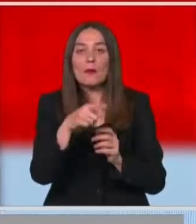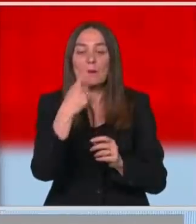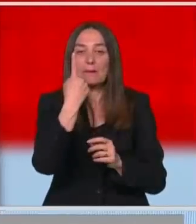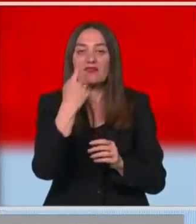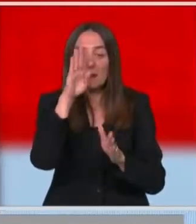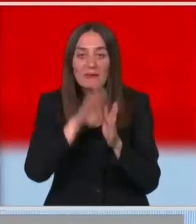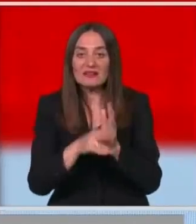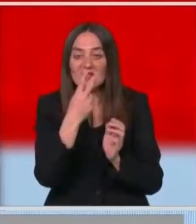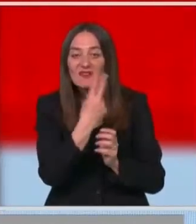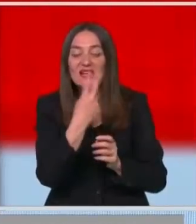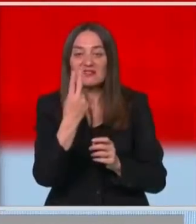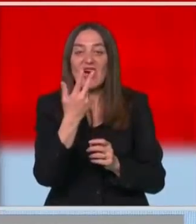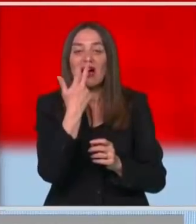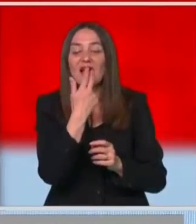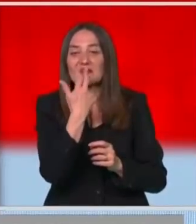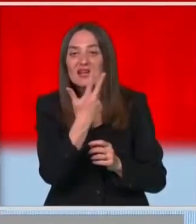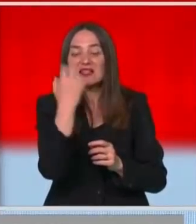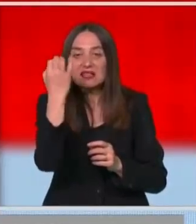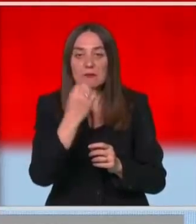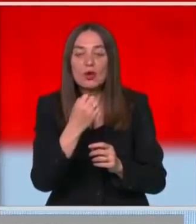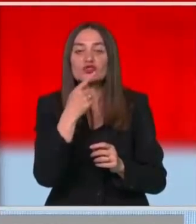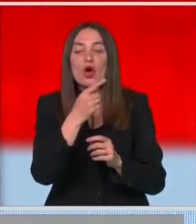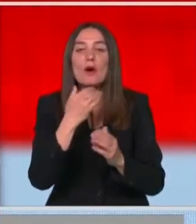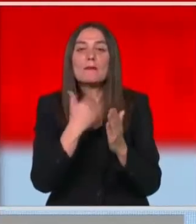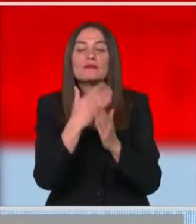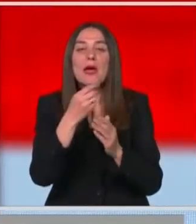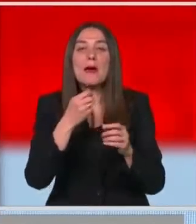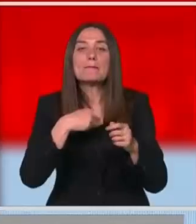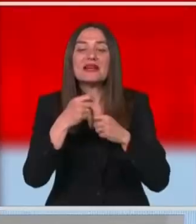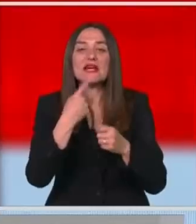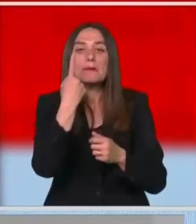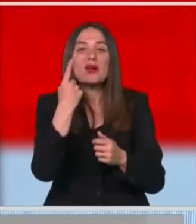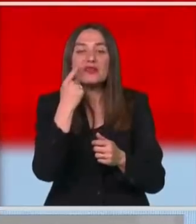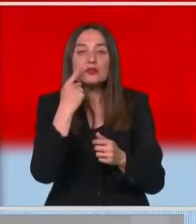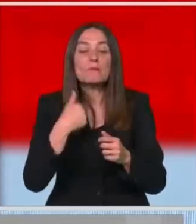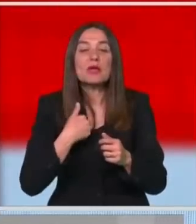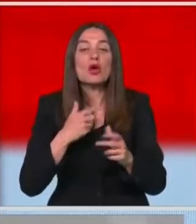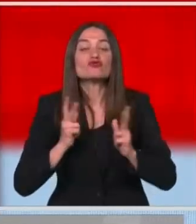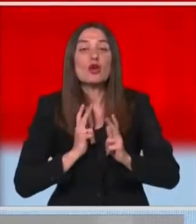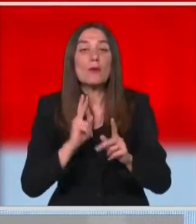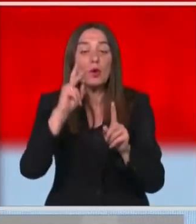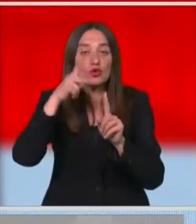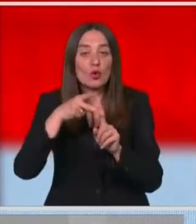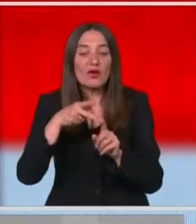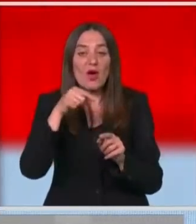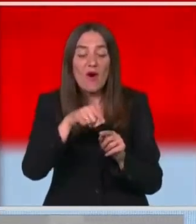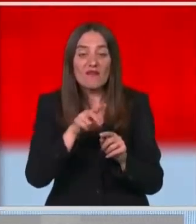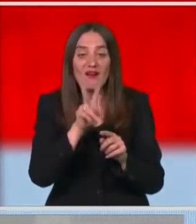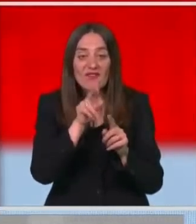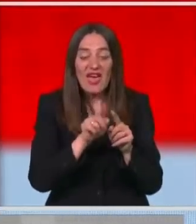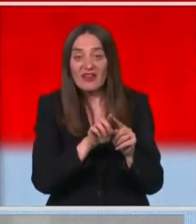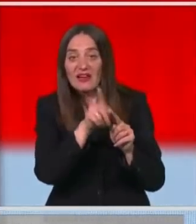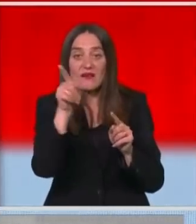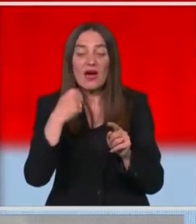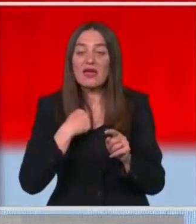od 22-3%, pričamo o berzama, je bio prvi zub, mi tek očekujemo drugi. Tako da ova V kriva nisam siguran da će baš